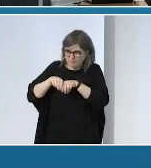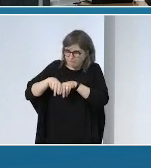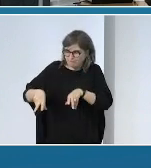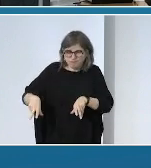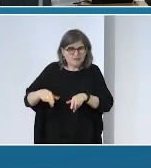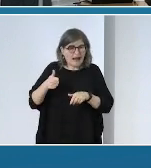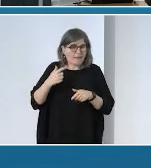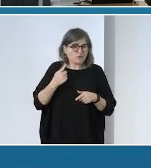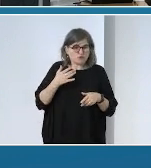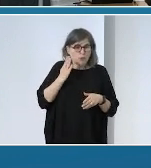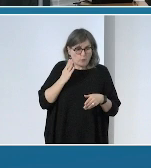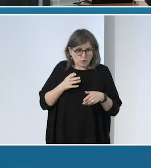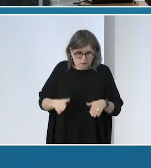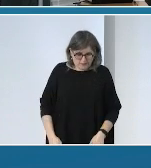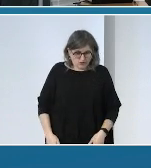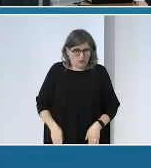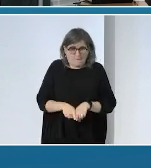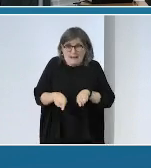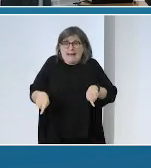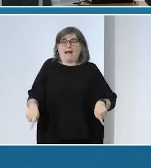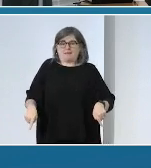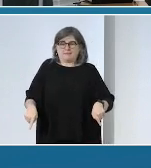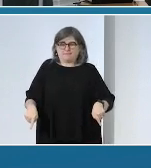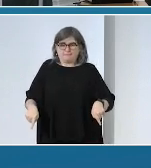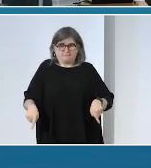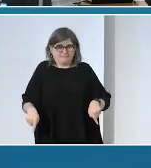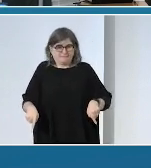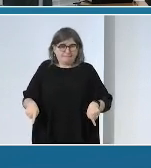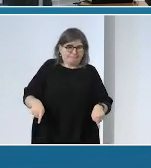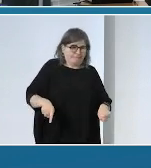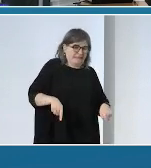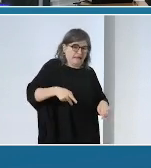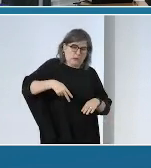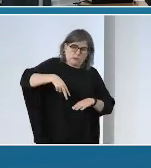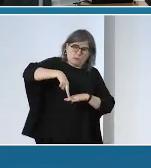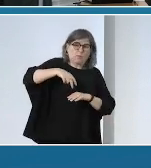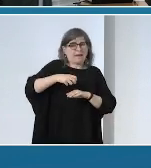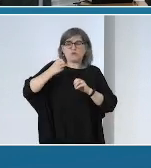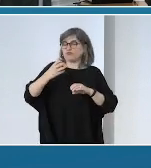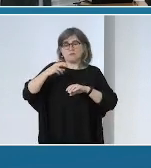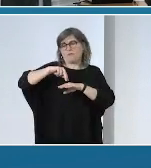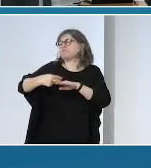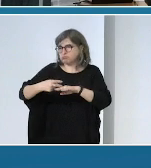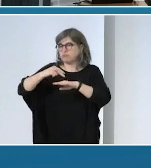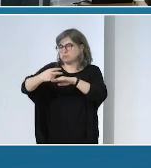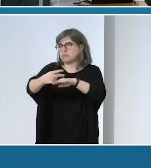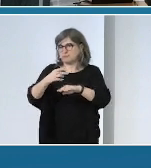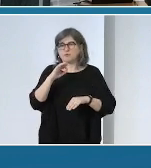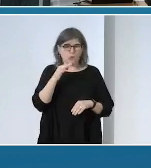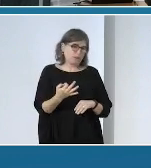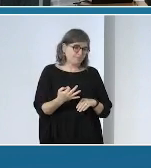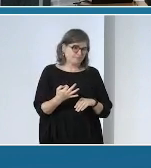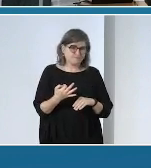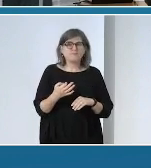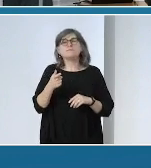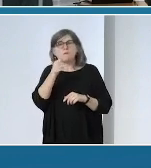qu'elle écarte les pieds beaucoup. Elle peut tourner, mais elle chute assez souvent. Elle boit bien,